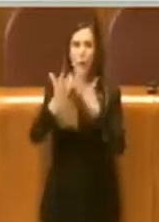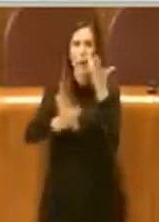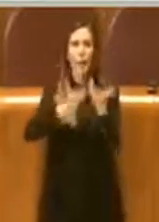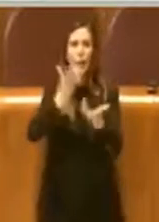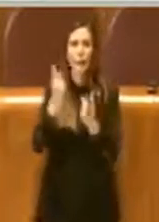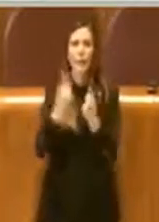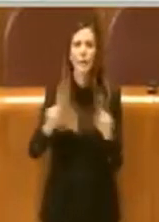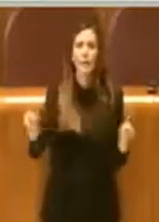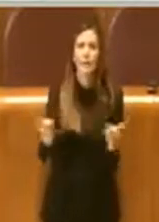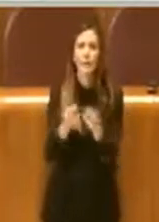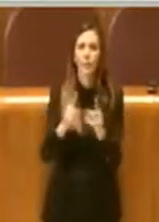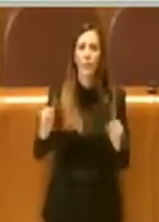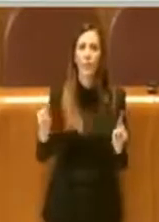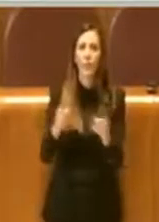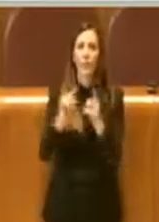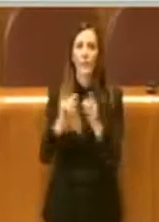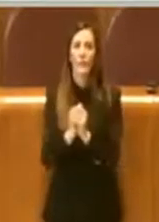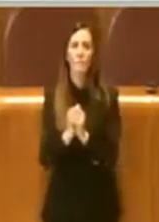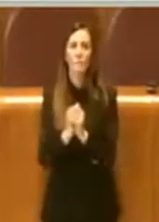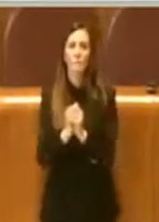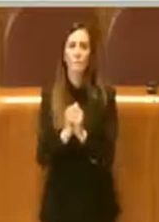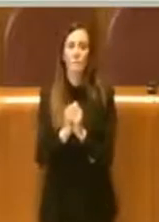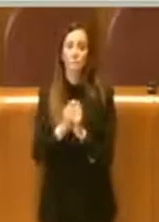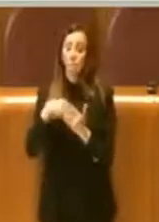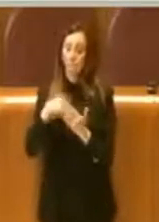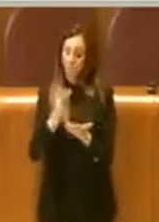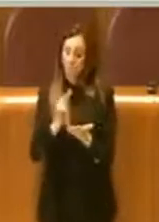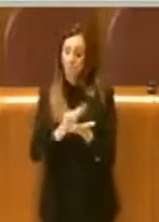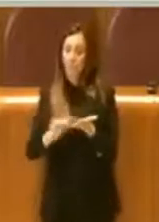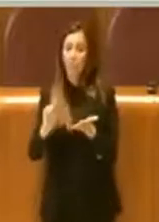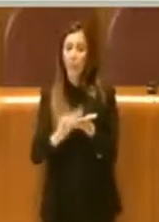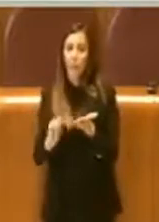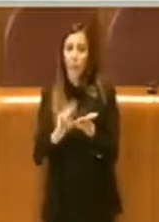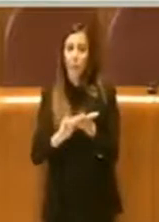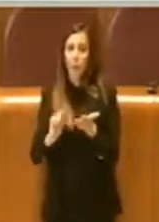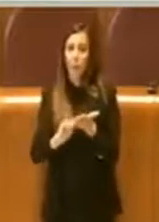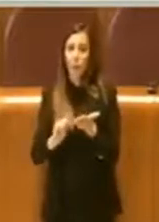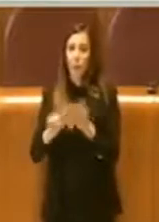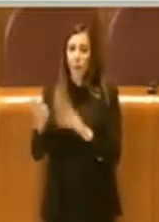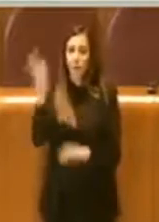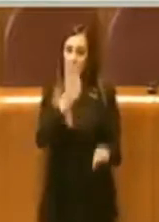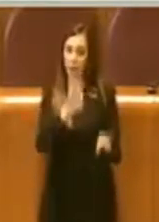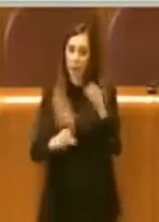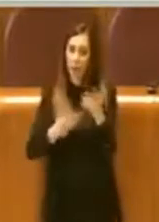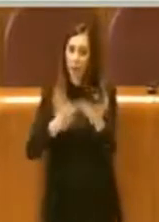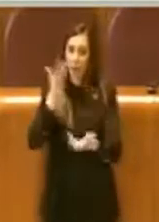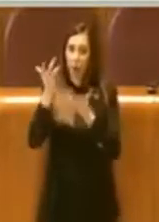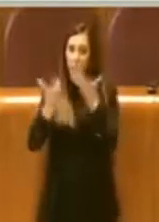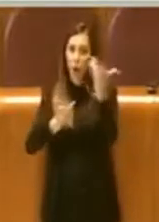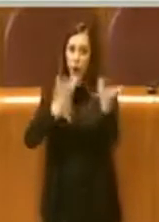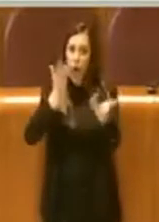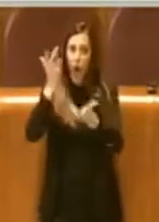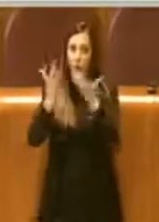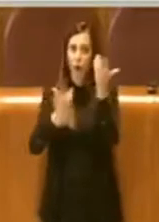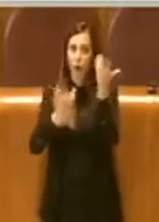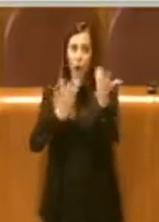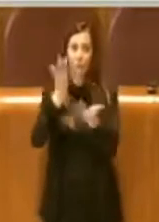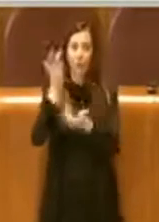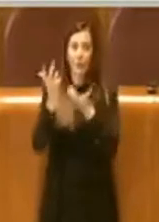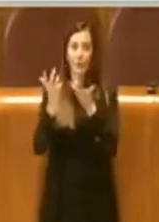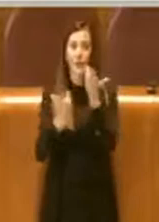sinfoniche. Poi una scuola del Teatro dell'Opera